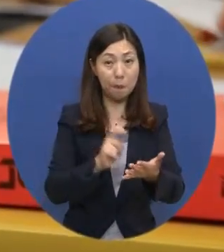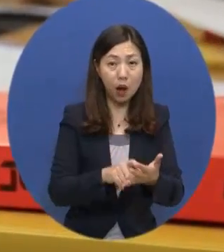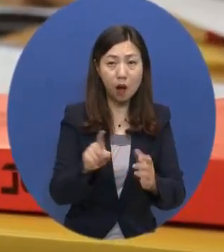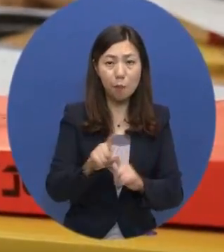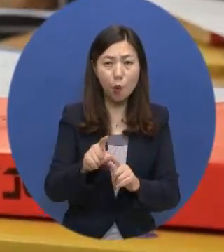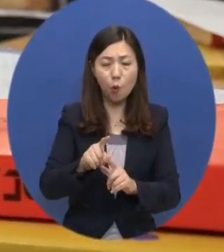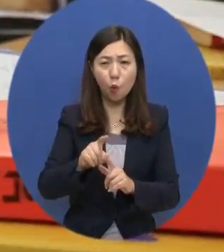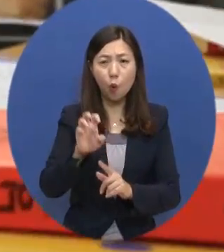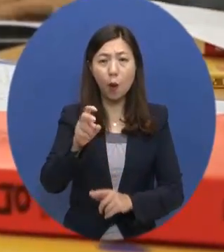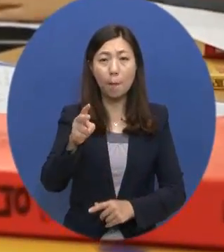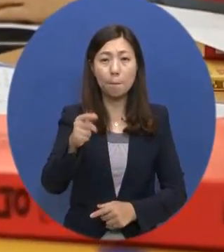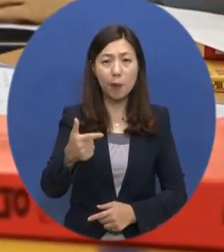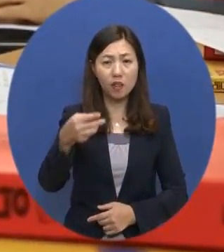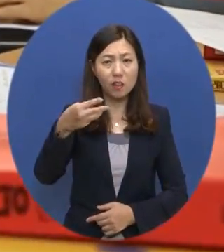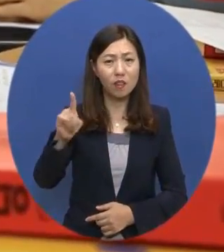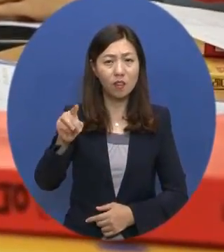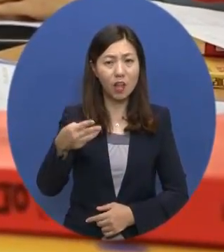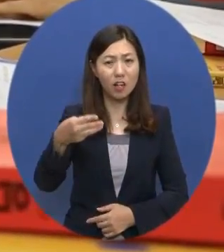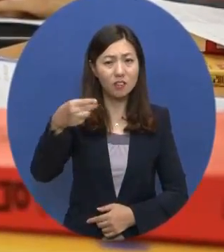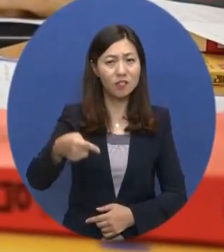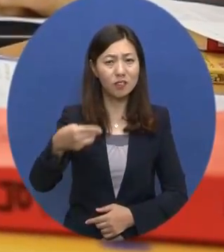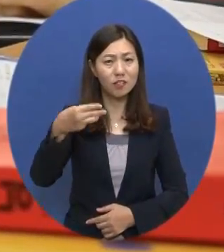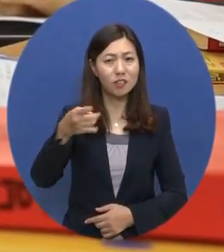멘탈 트레이닝.